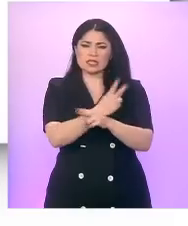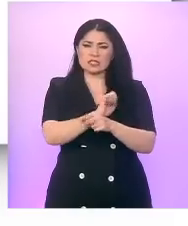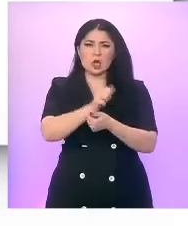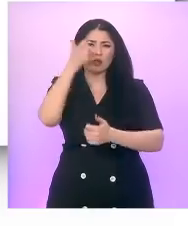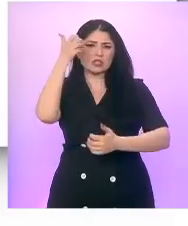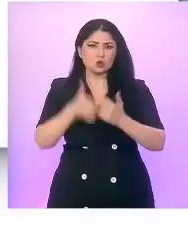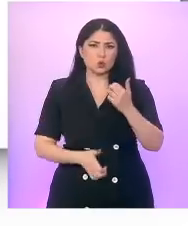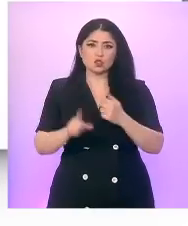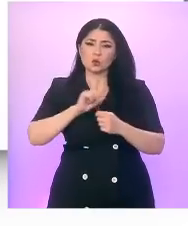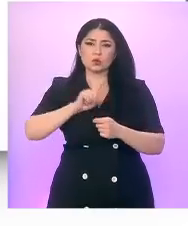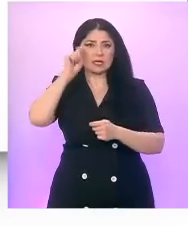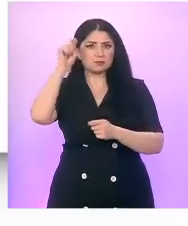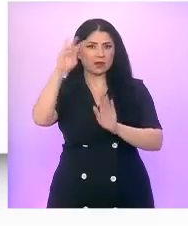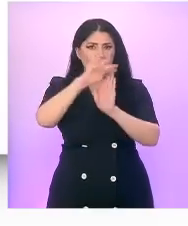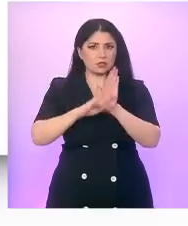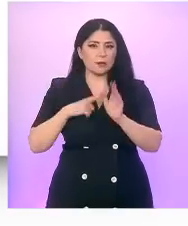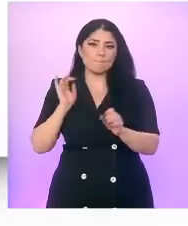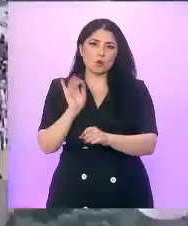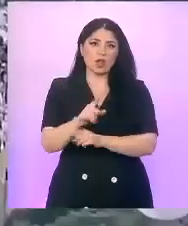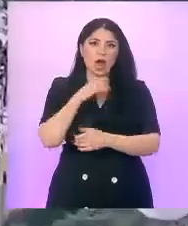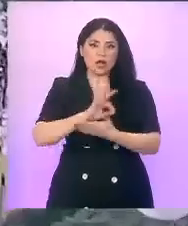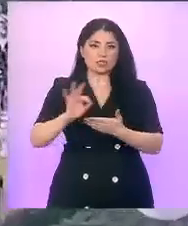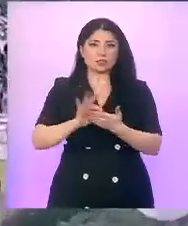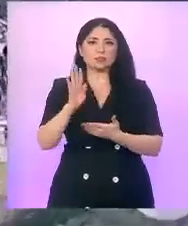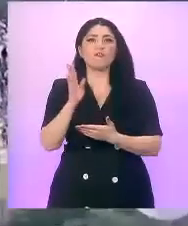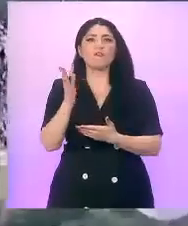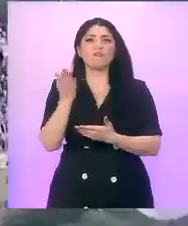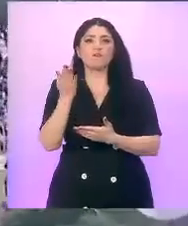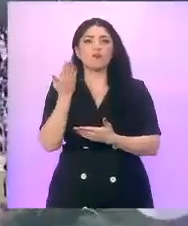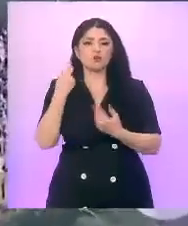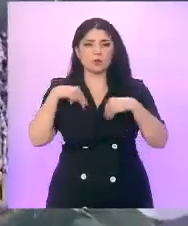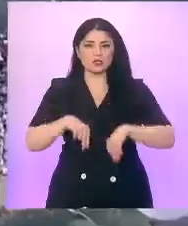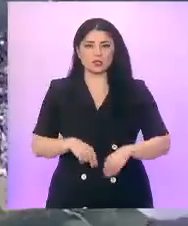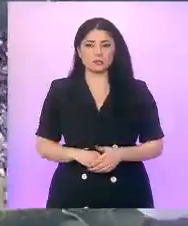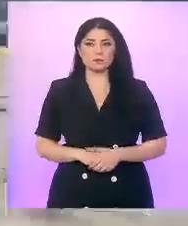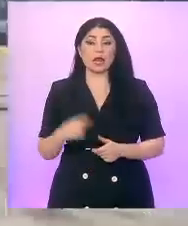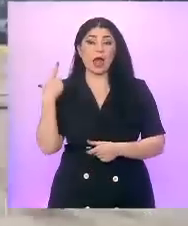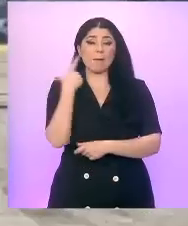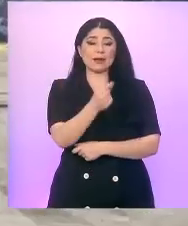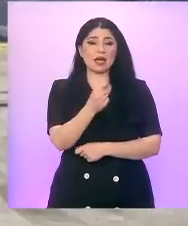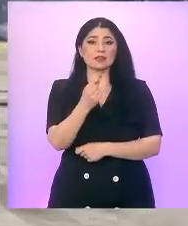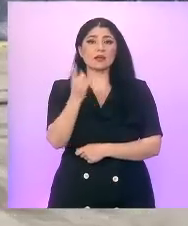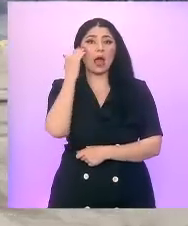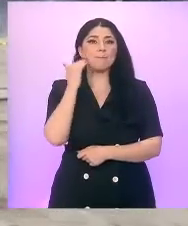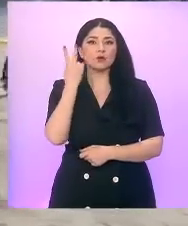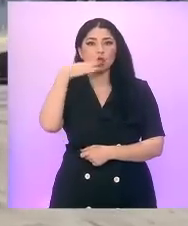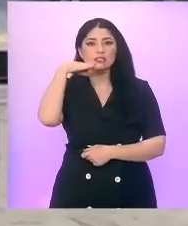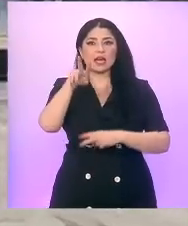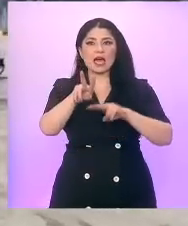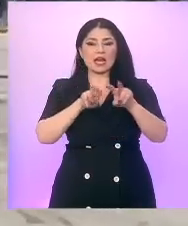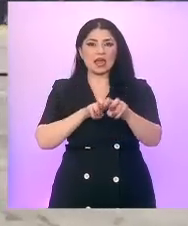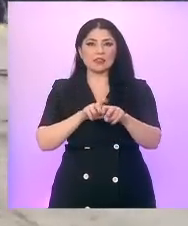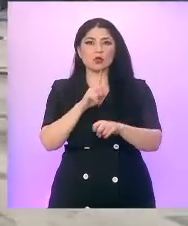sunt împotriva regulii, a scris Bolsonaro pe Twitter. Fostul lider de extremă dreaptă a plecat în Statele Unite cu 2 zile înainte